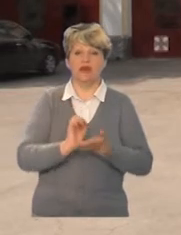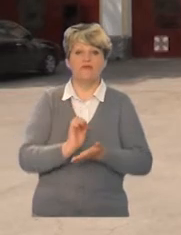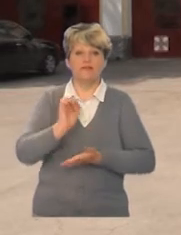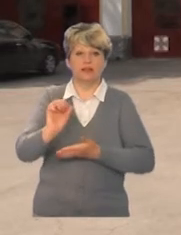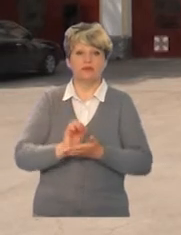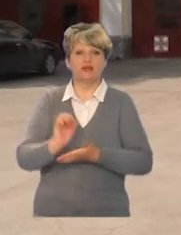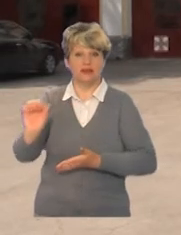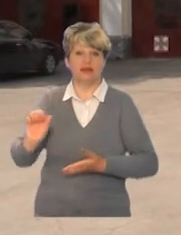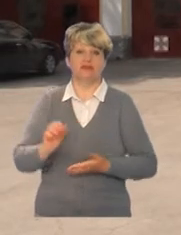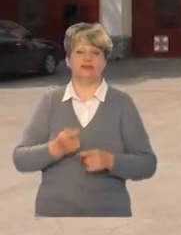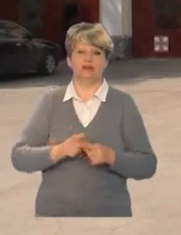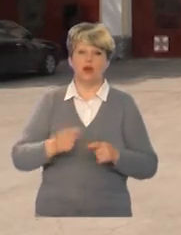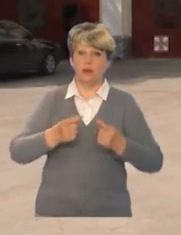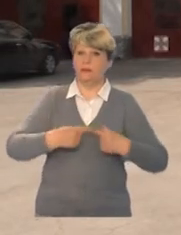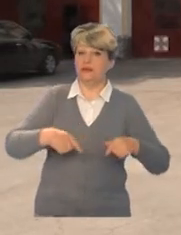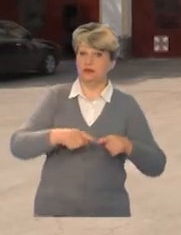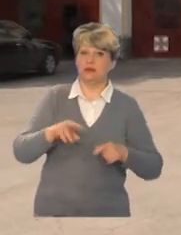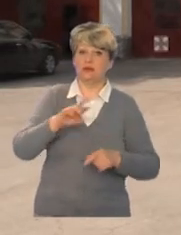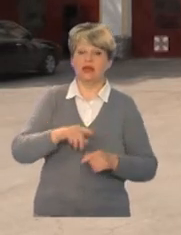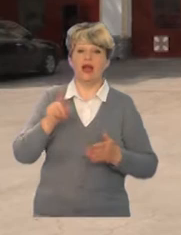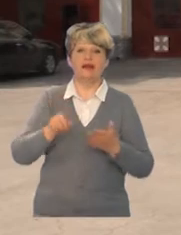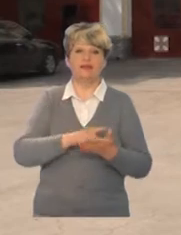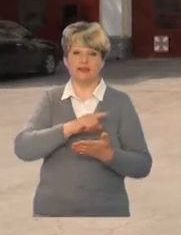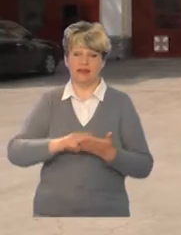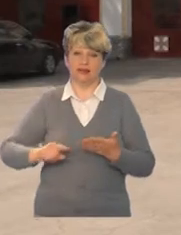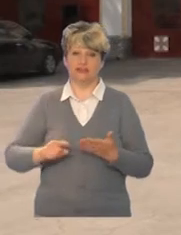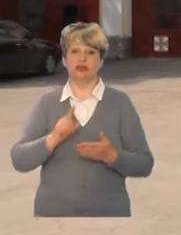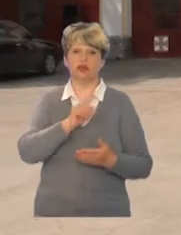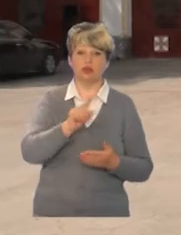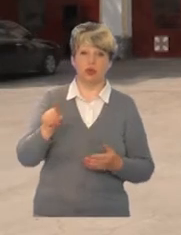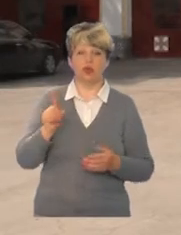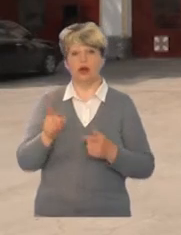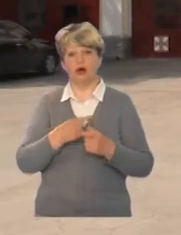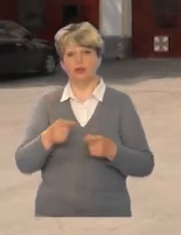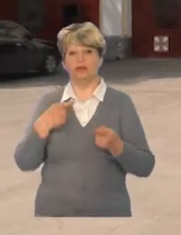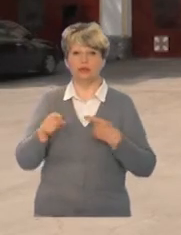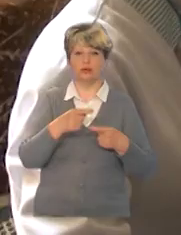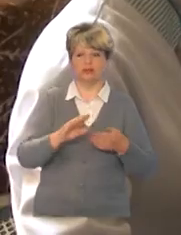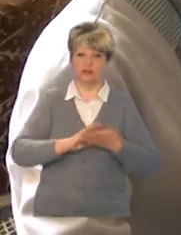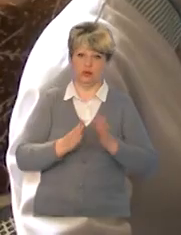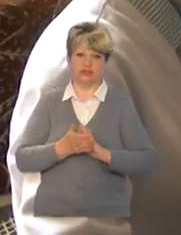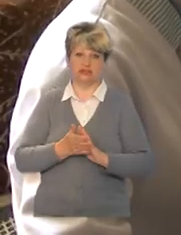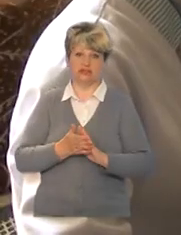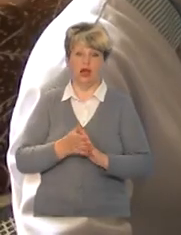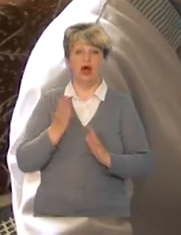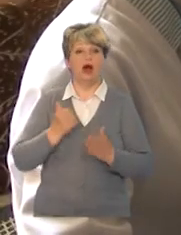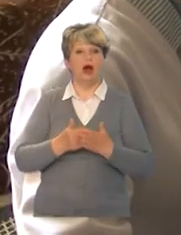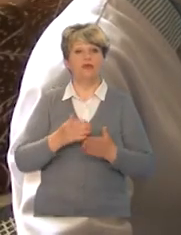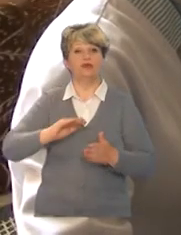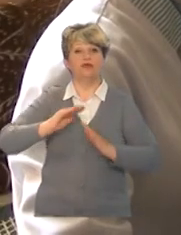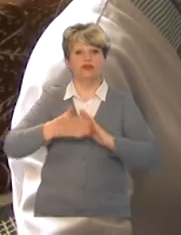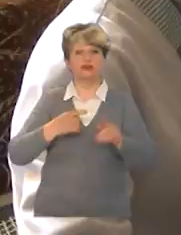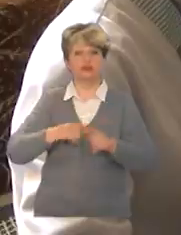відправляти підрозділ для ліквідації тої або іншої надзвичайної ситуації. А от викликати швидку